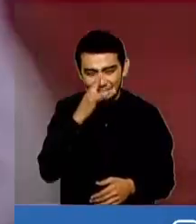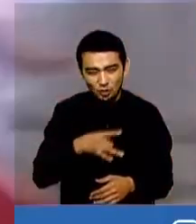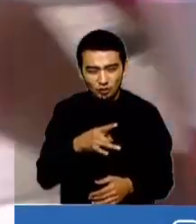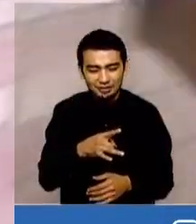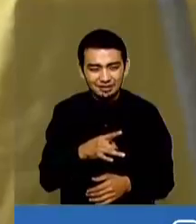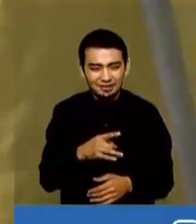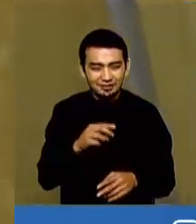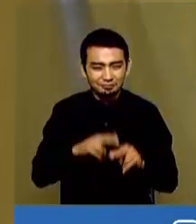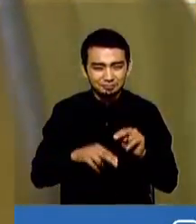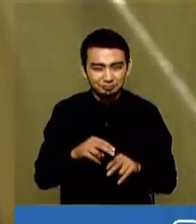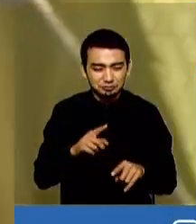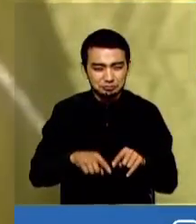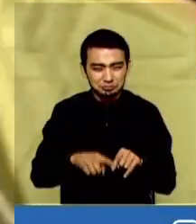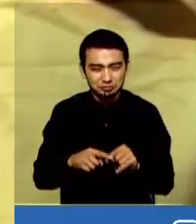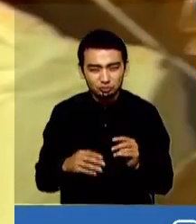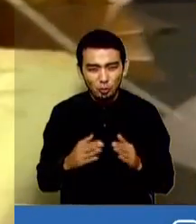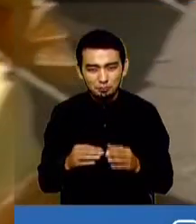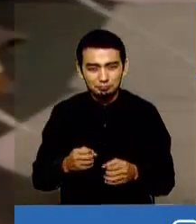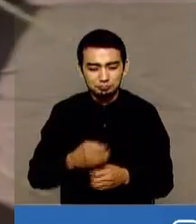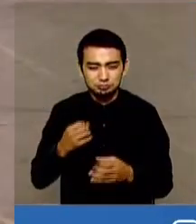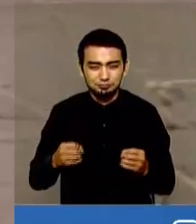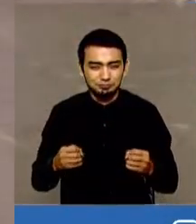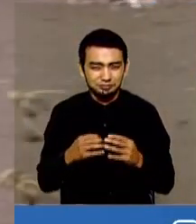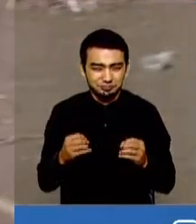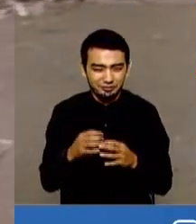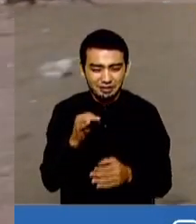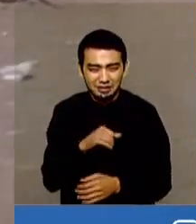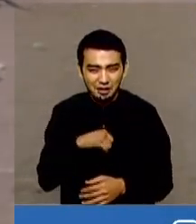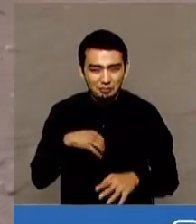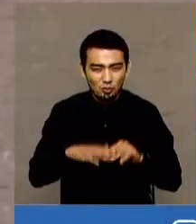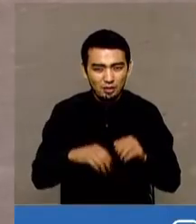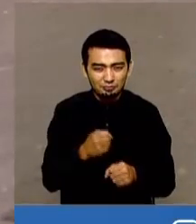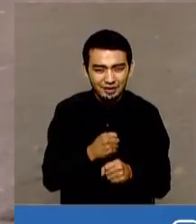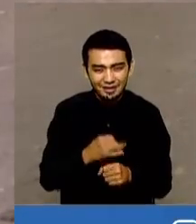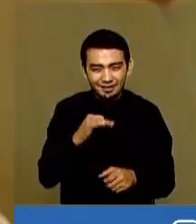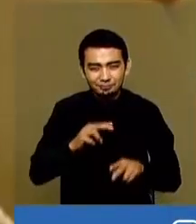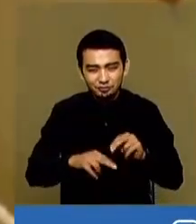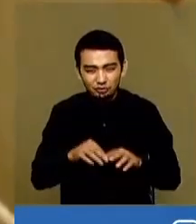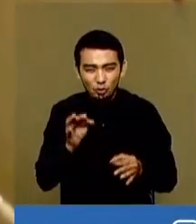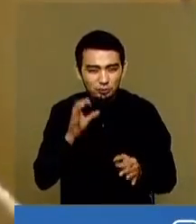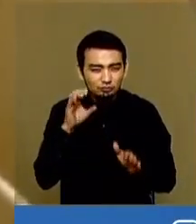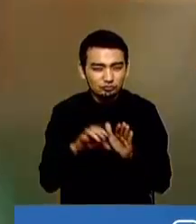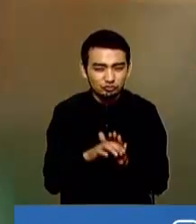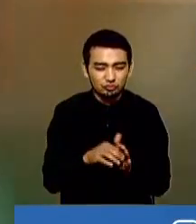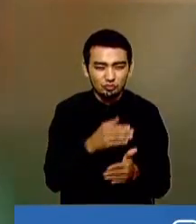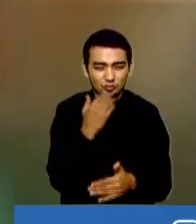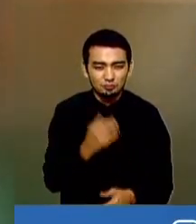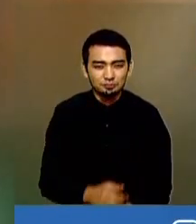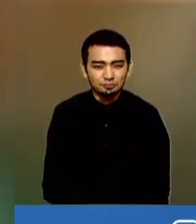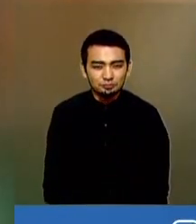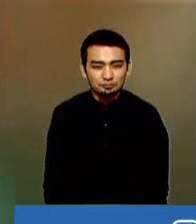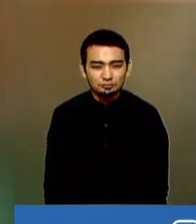стихийная застройка. Жилые дома часто возводят из подручных материалов и без соблюдения строительных норм.